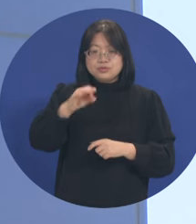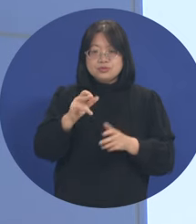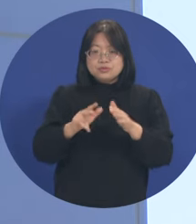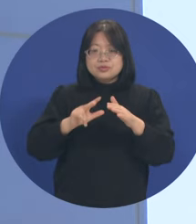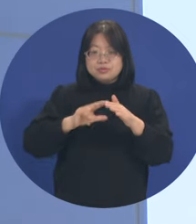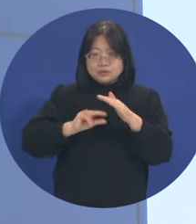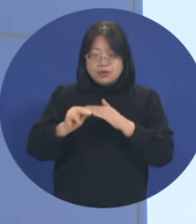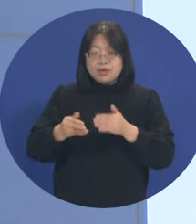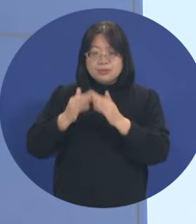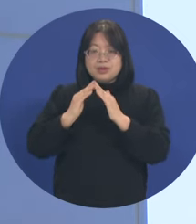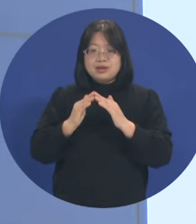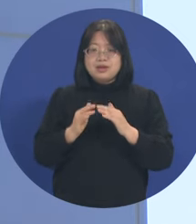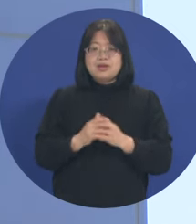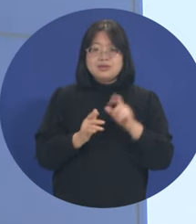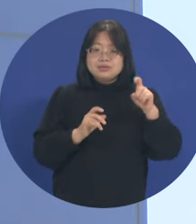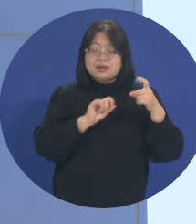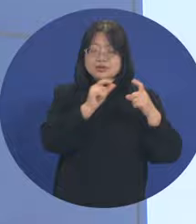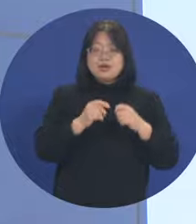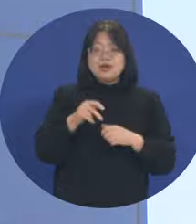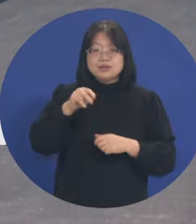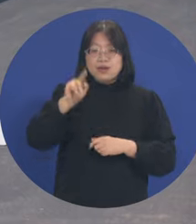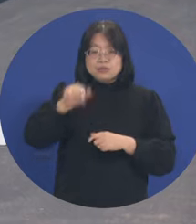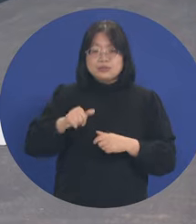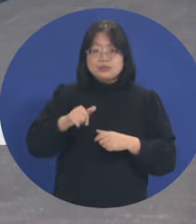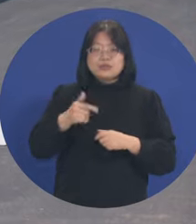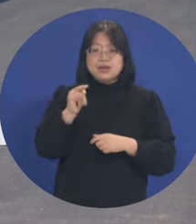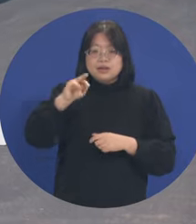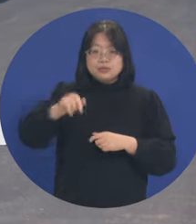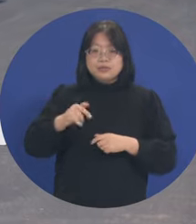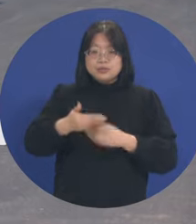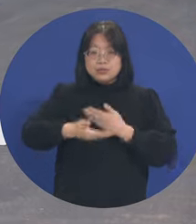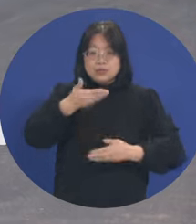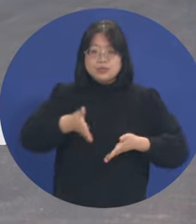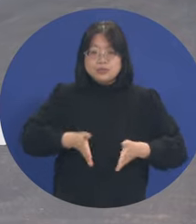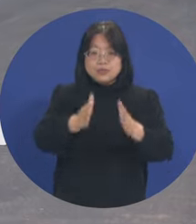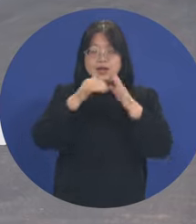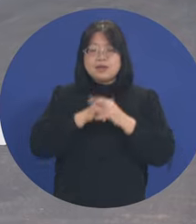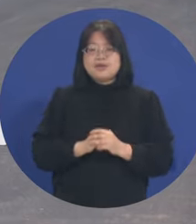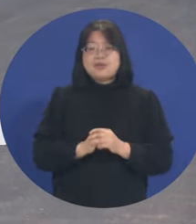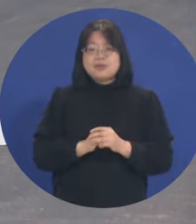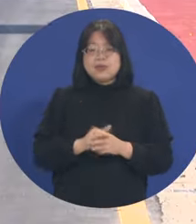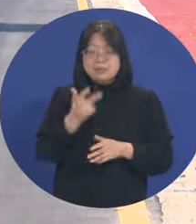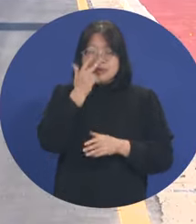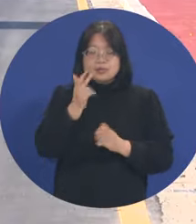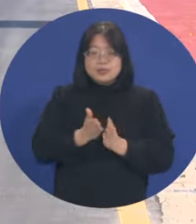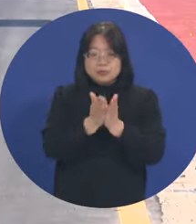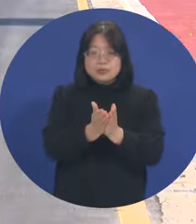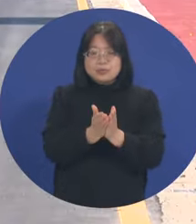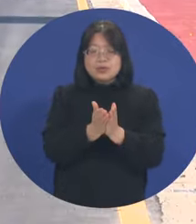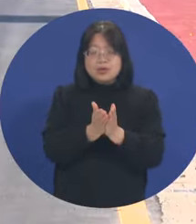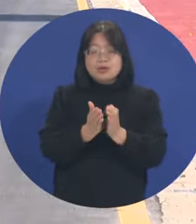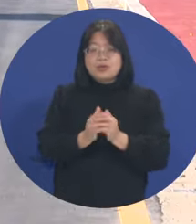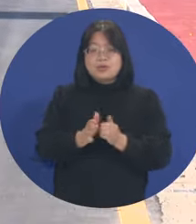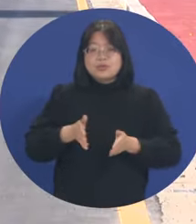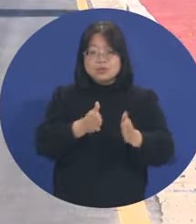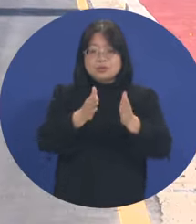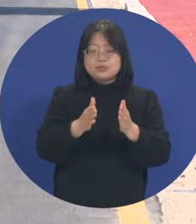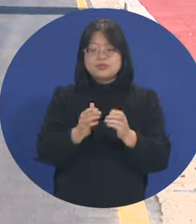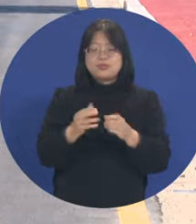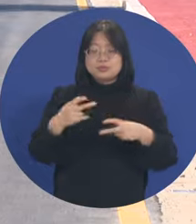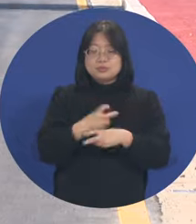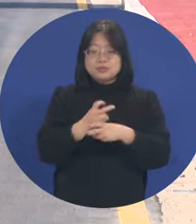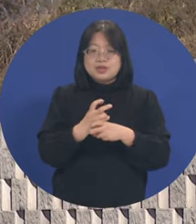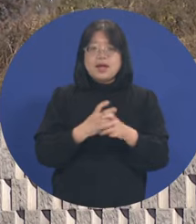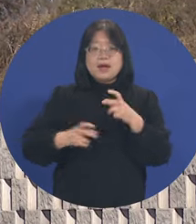인근에새로건설된안중역과 오는12월개통예정인서부내륙고속도로, 그리고 내년3월개통예정인평택호수횡단도로를포함한확장된